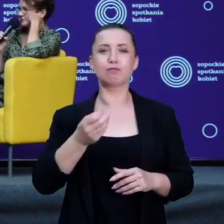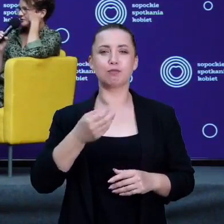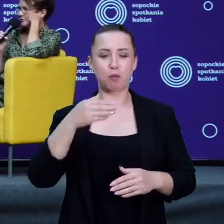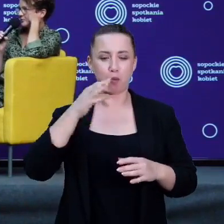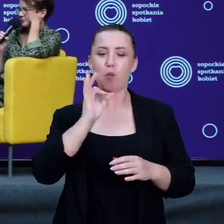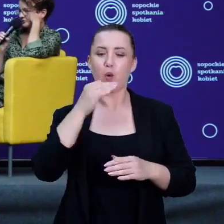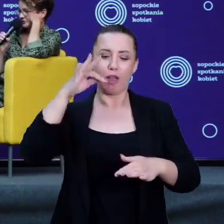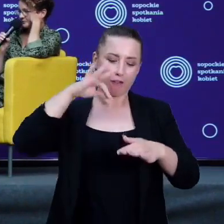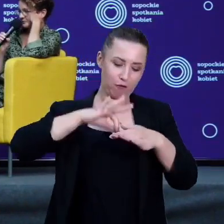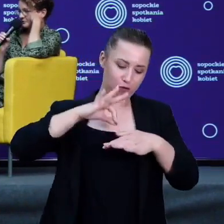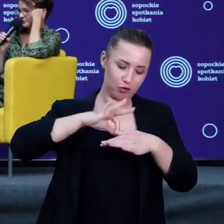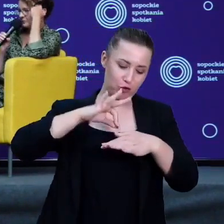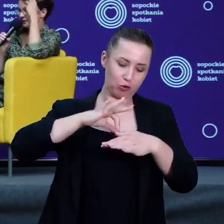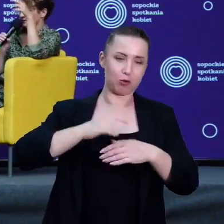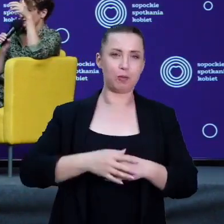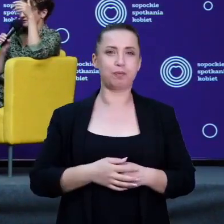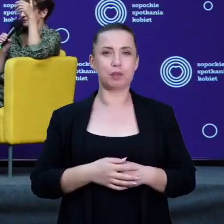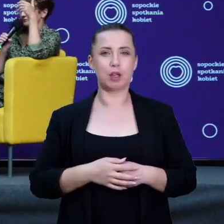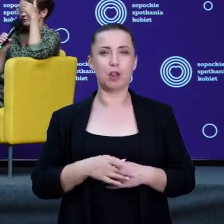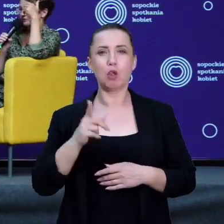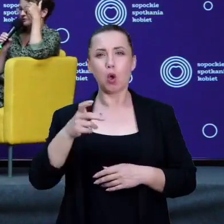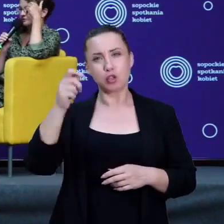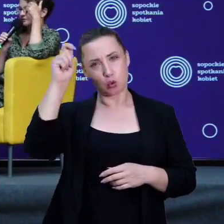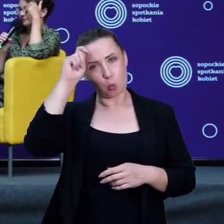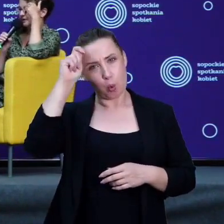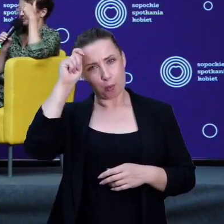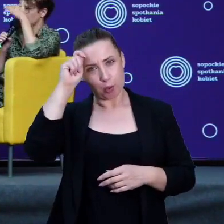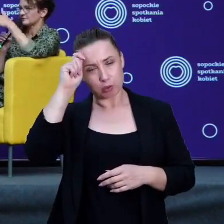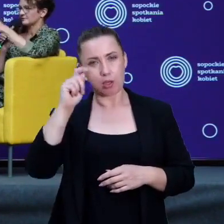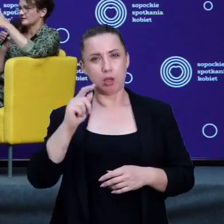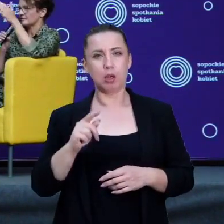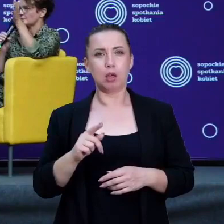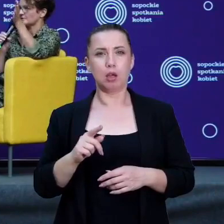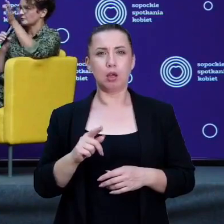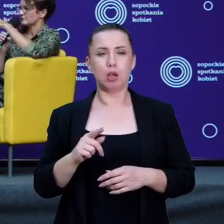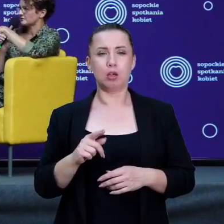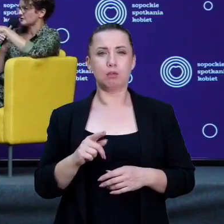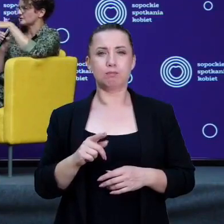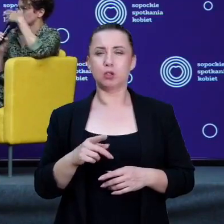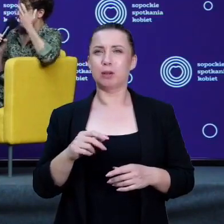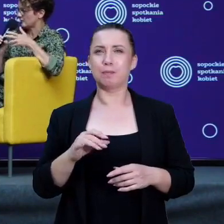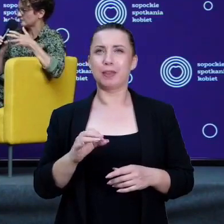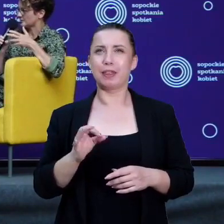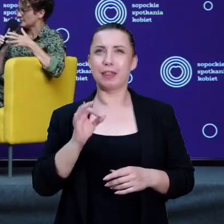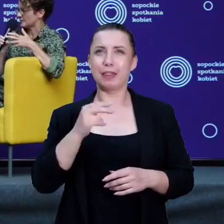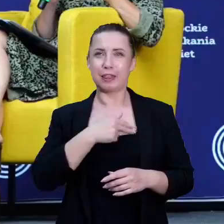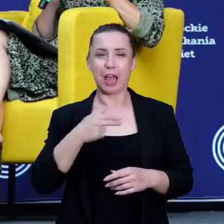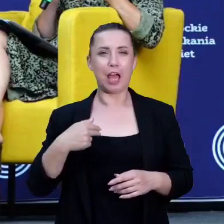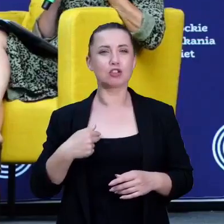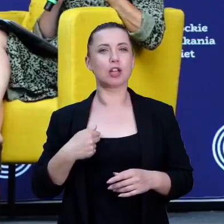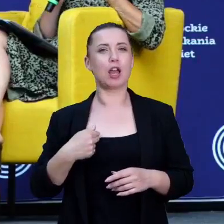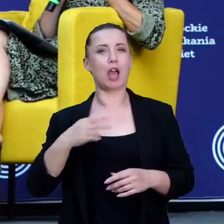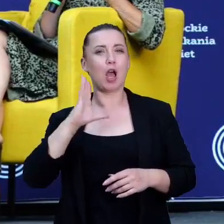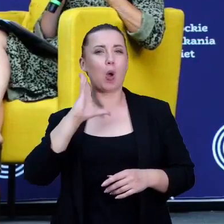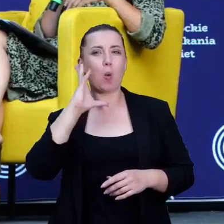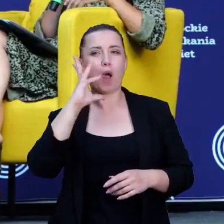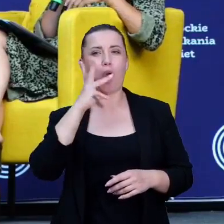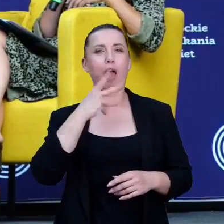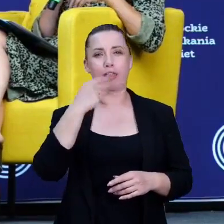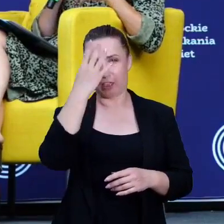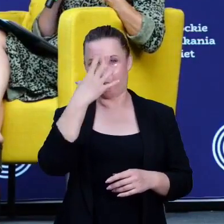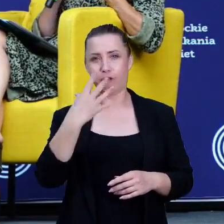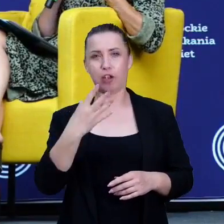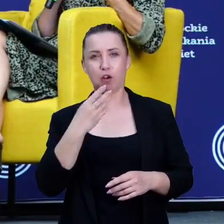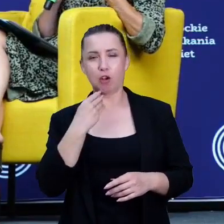chyba największy kłopot, że my tą atrakcyjność jakby stawiamy równoznacznie z wyglądem. Doceniamy,